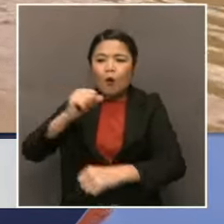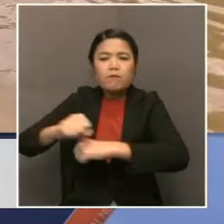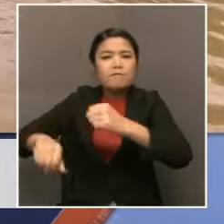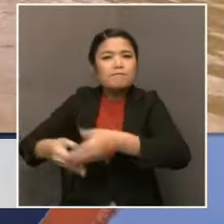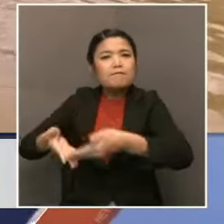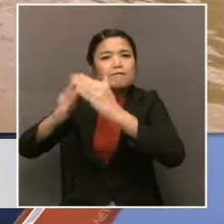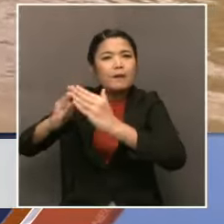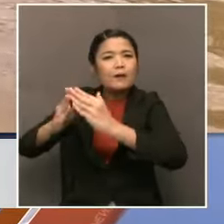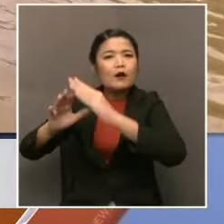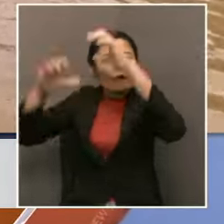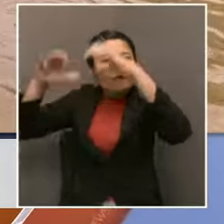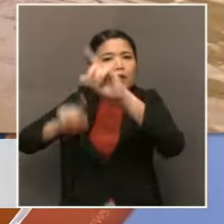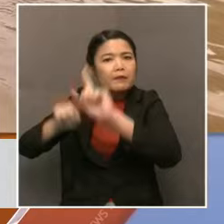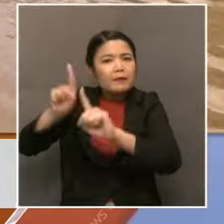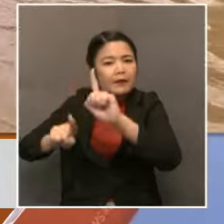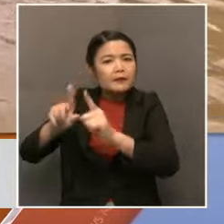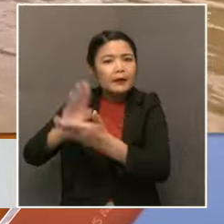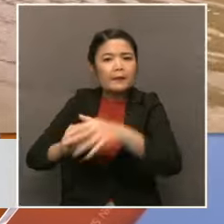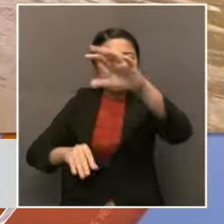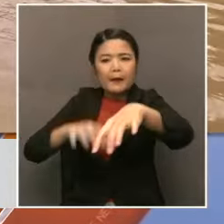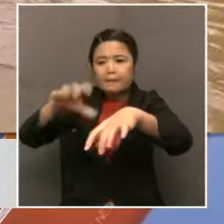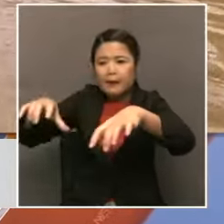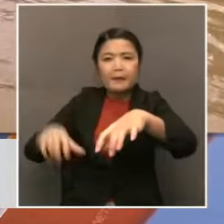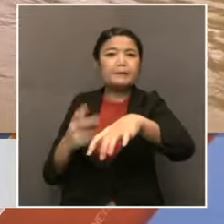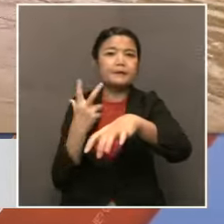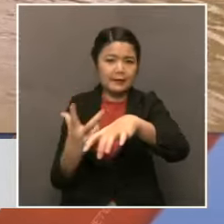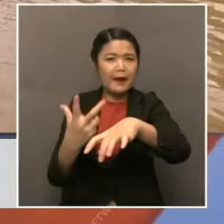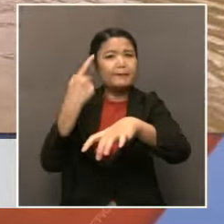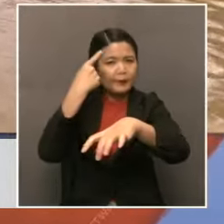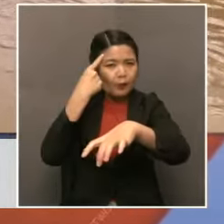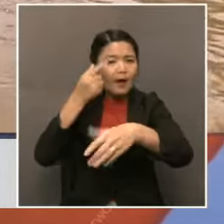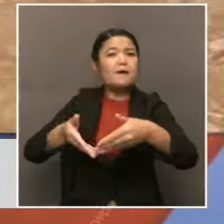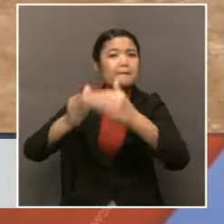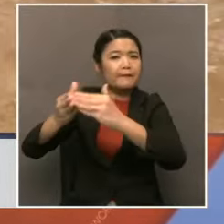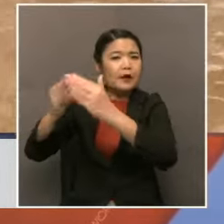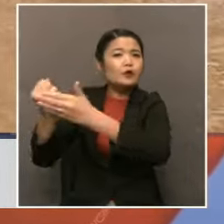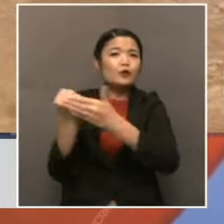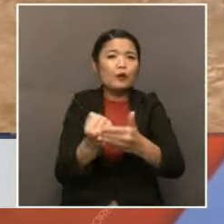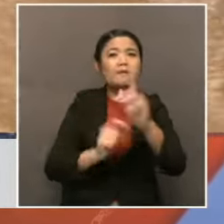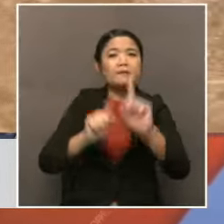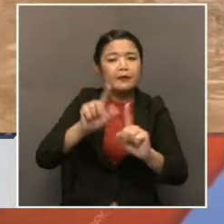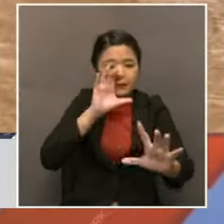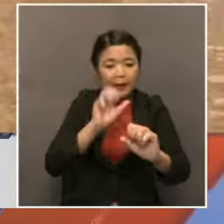บใ